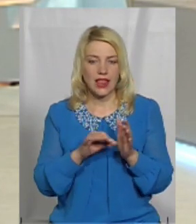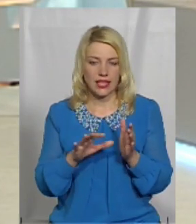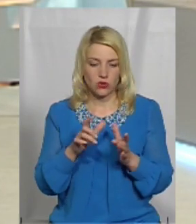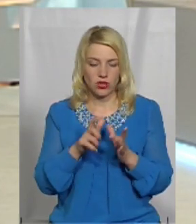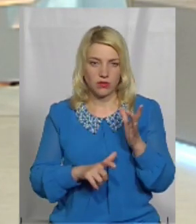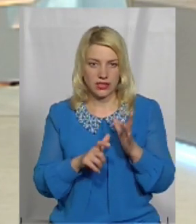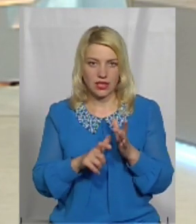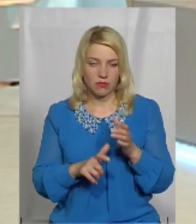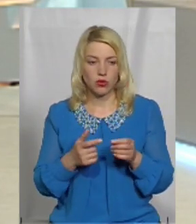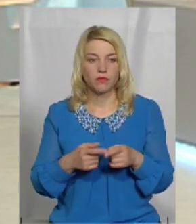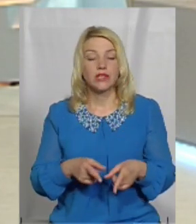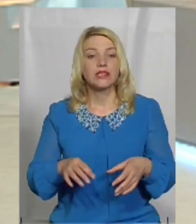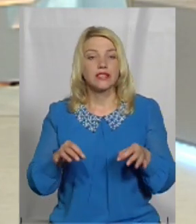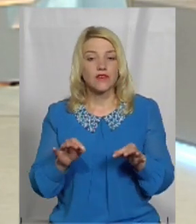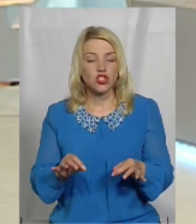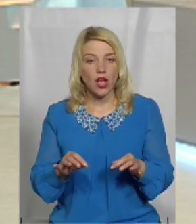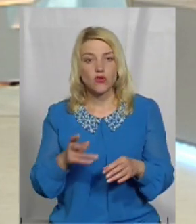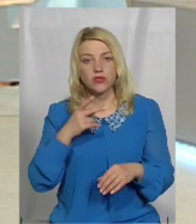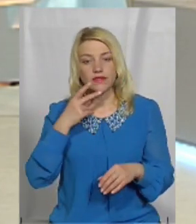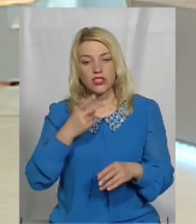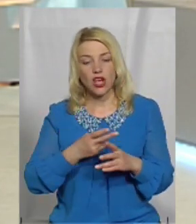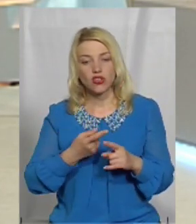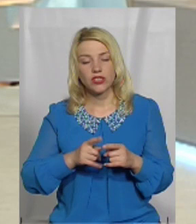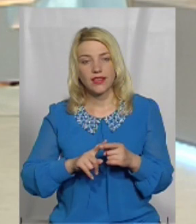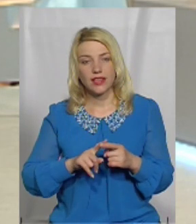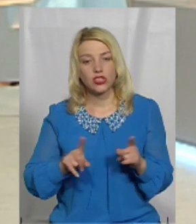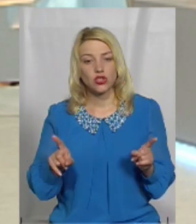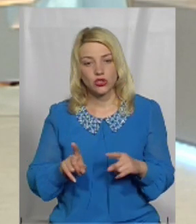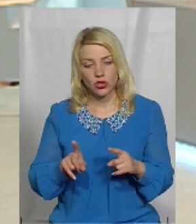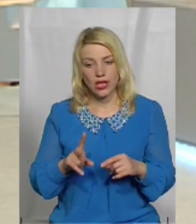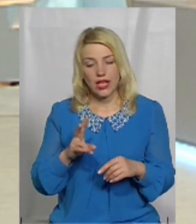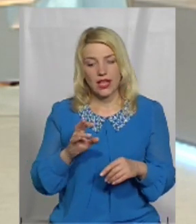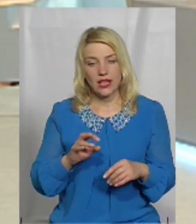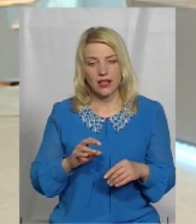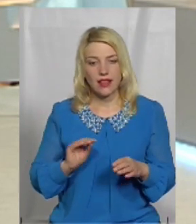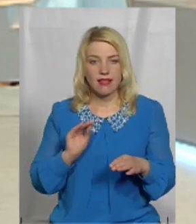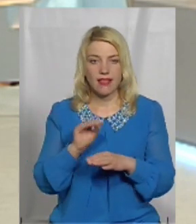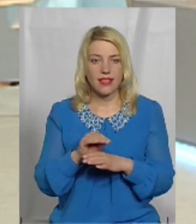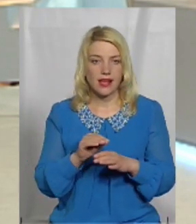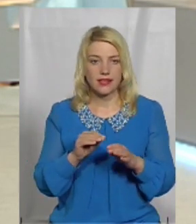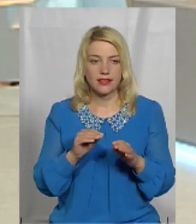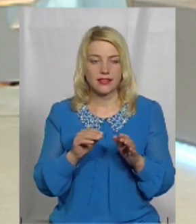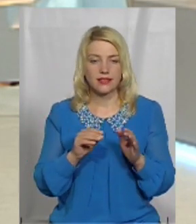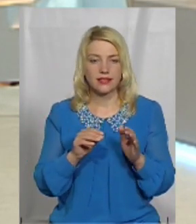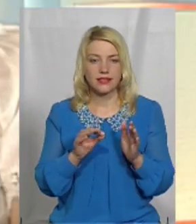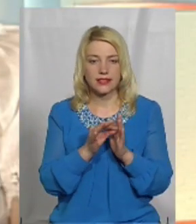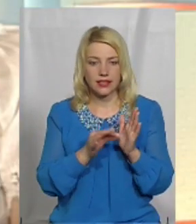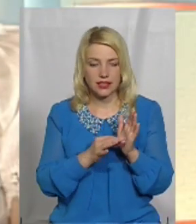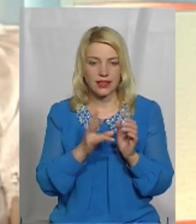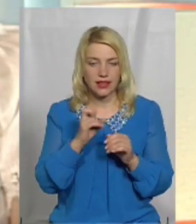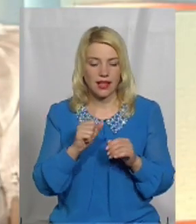рецептом. Звичайно, ще зважаючи на те, що націнка на лікарські